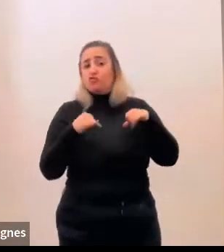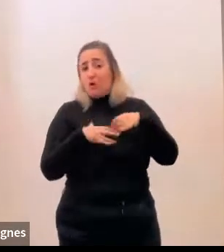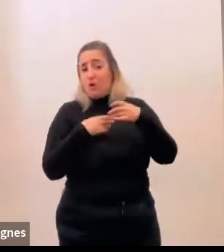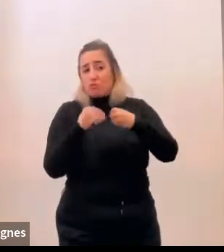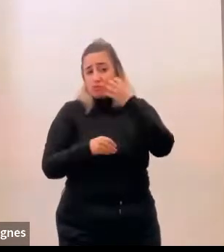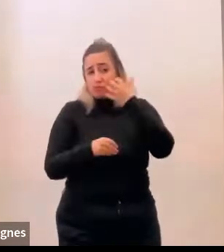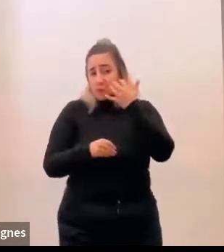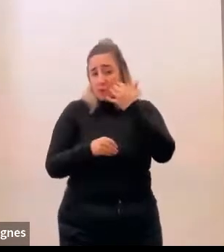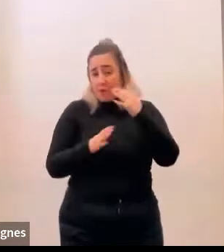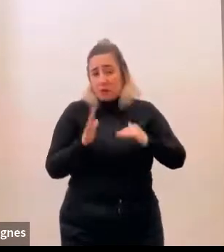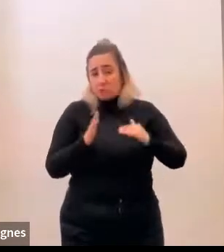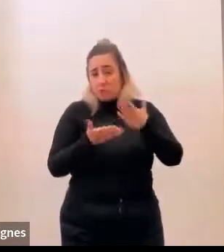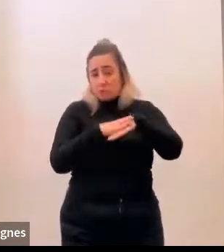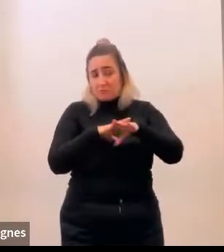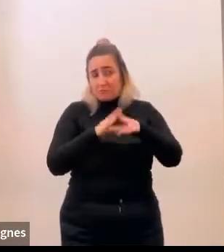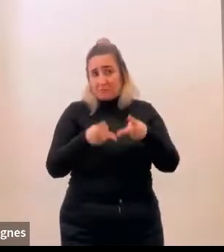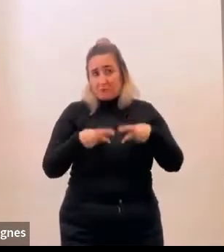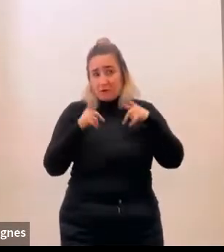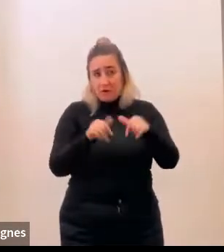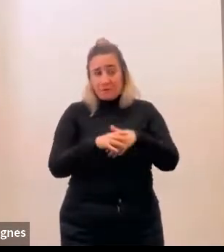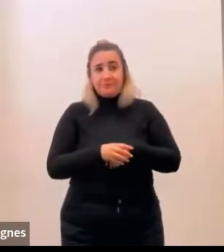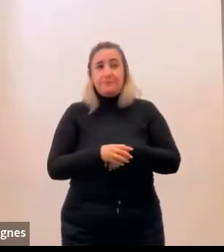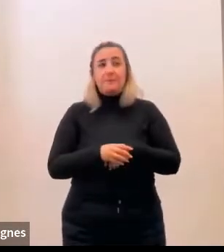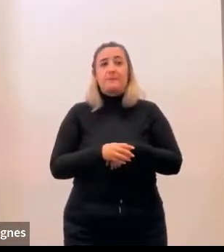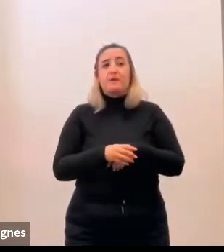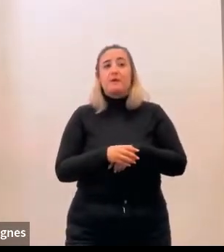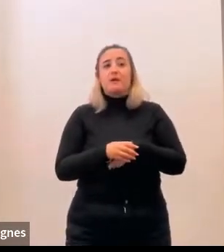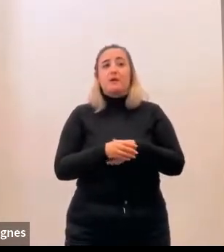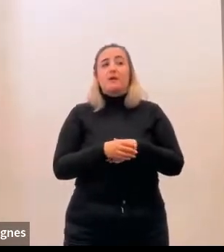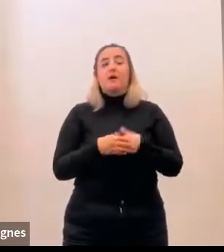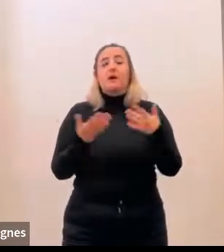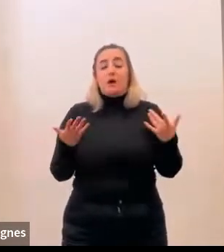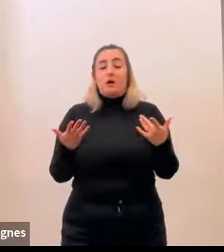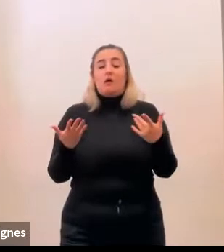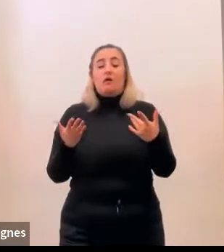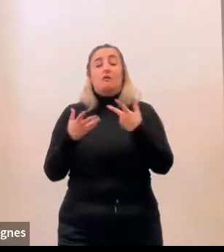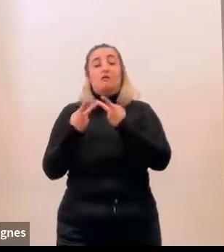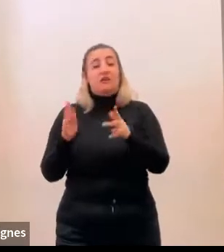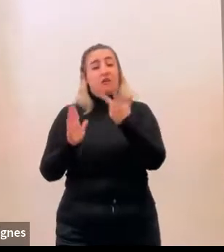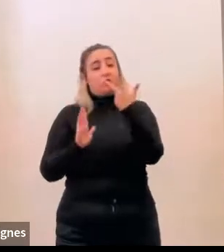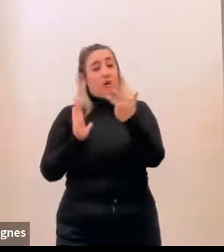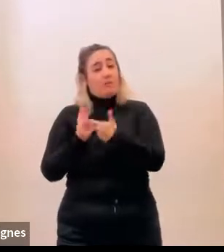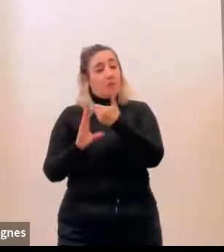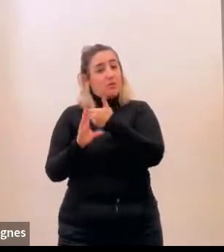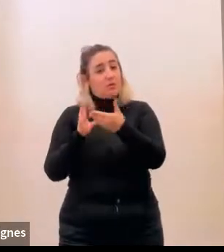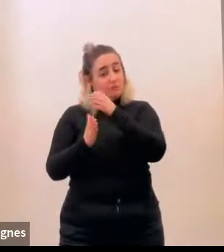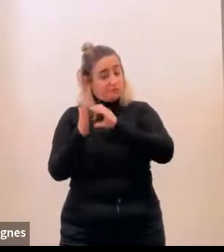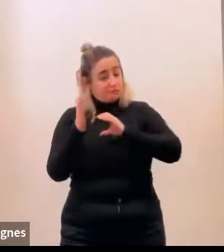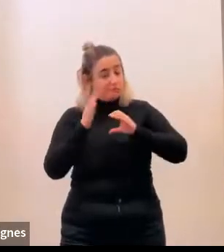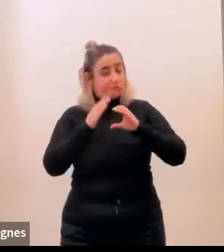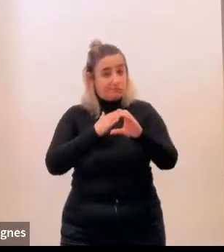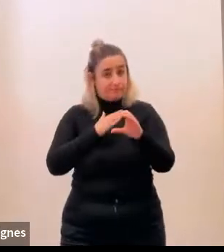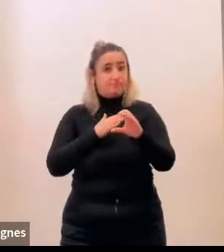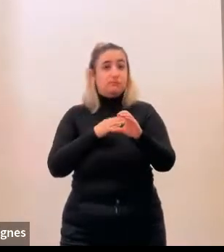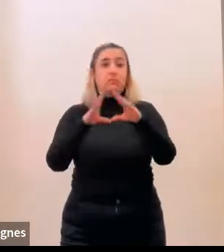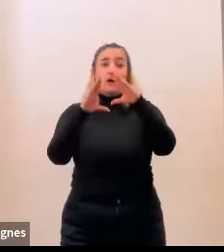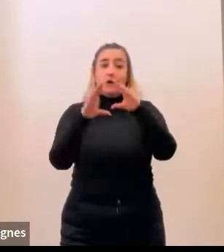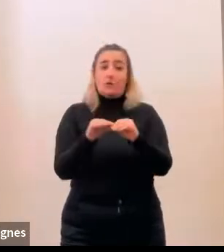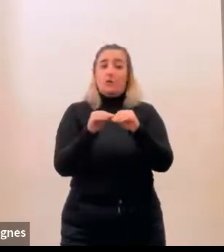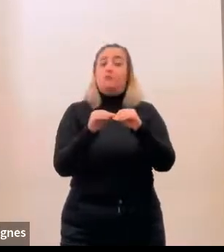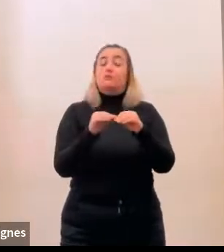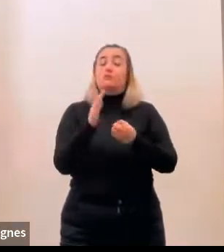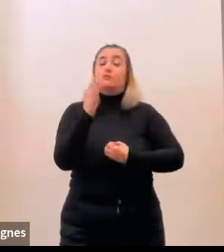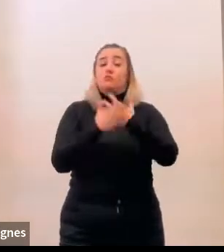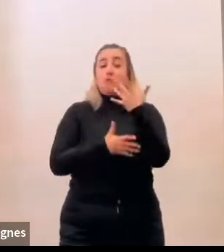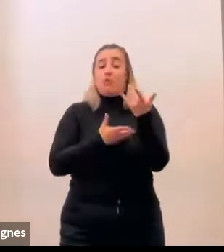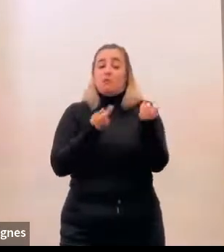vivent. 3 000 euros issus de la subvention versée par la ville permettront de participer au financement du poste de coordonnateur